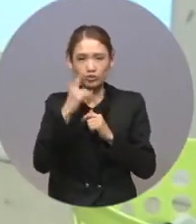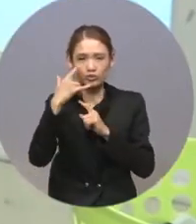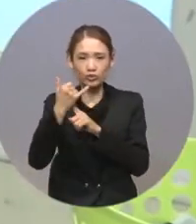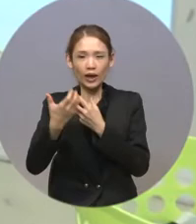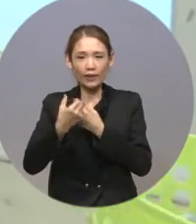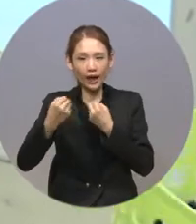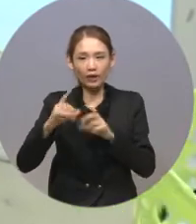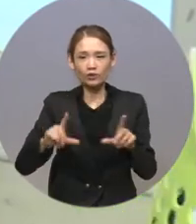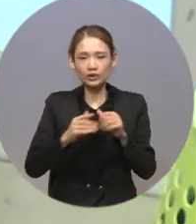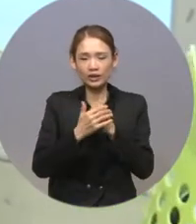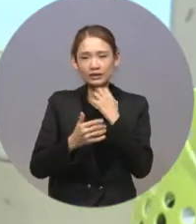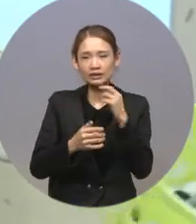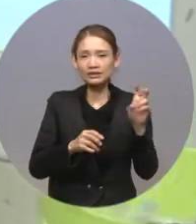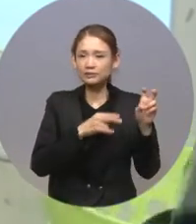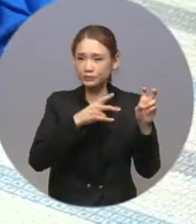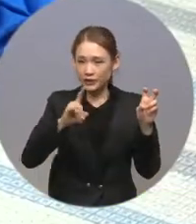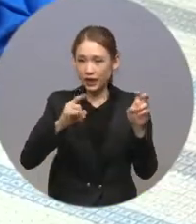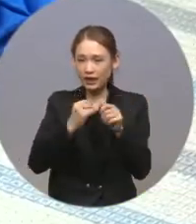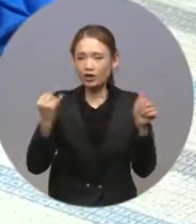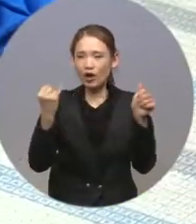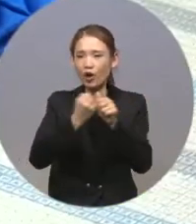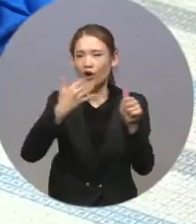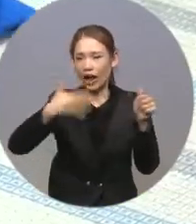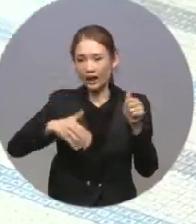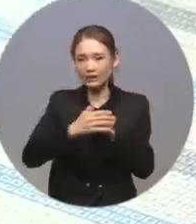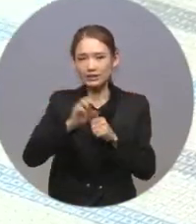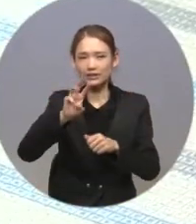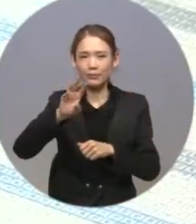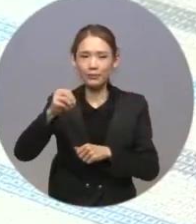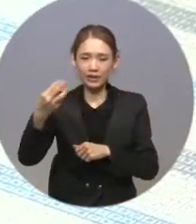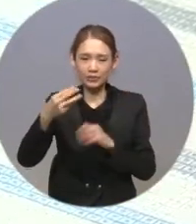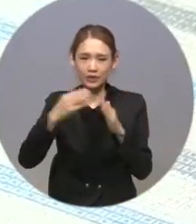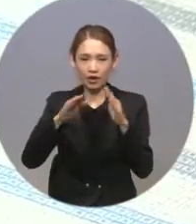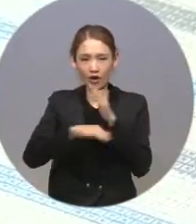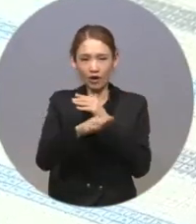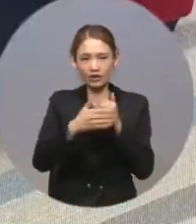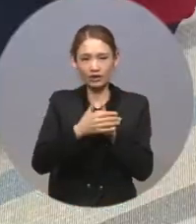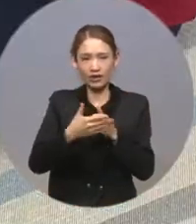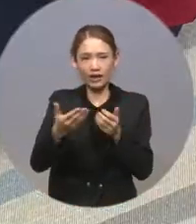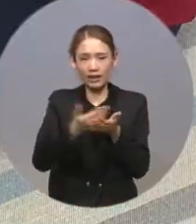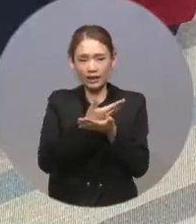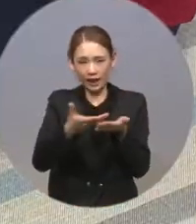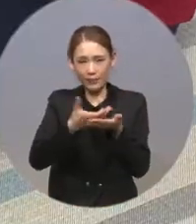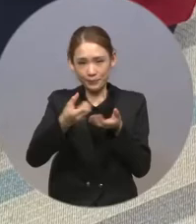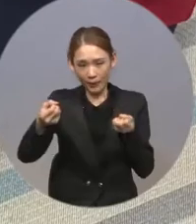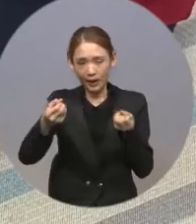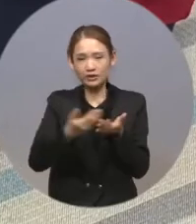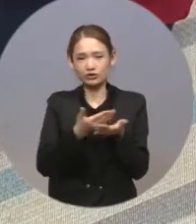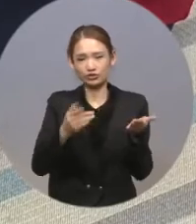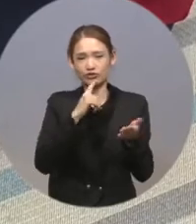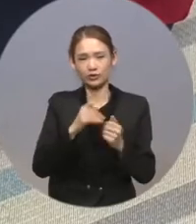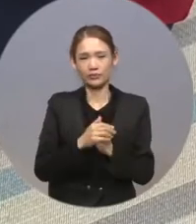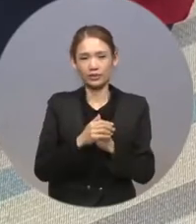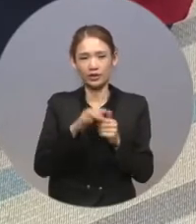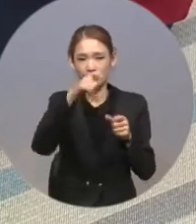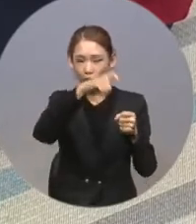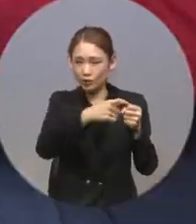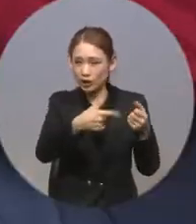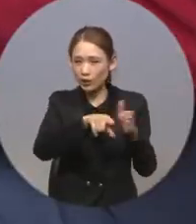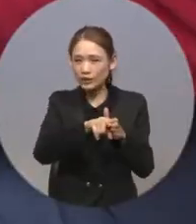20대 미혼 청년 3만 3000여 각오의 별도의 죽어 구별을 지급합니다 이를 위해